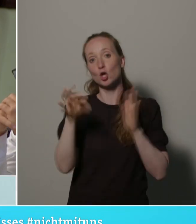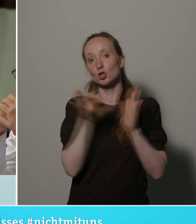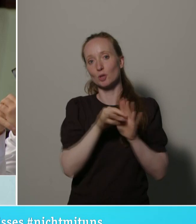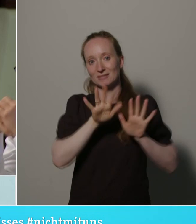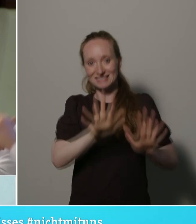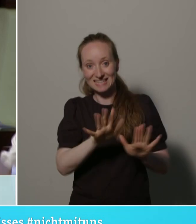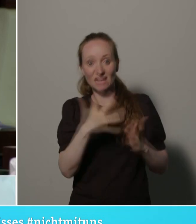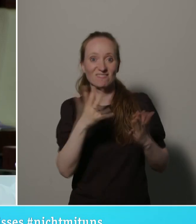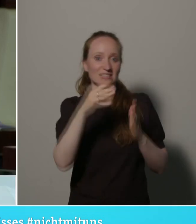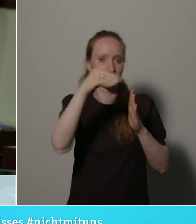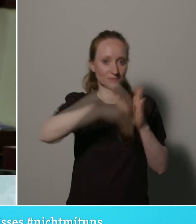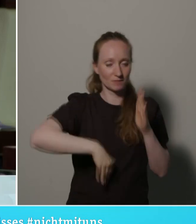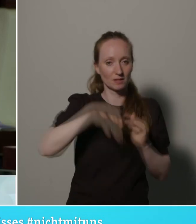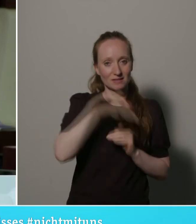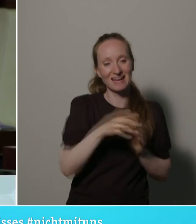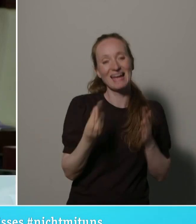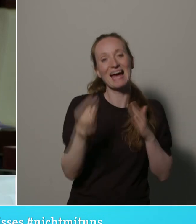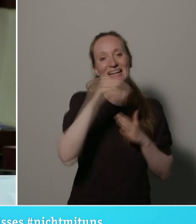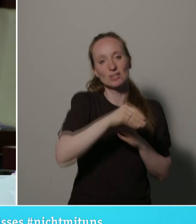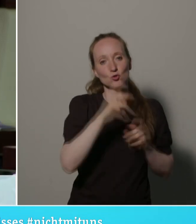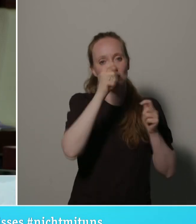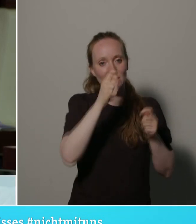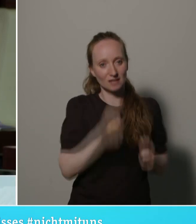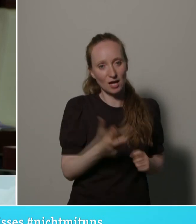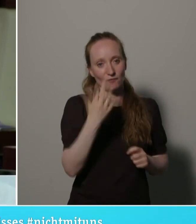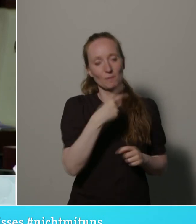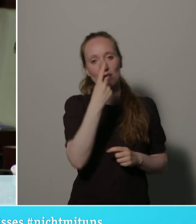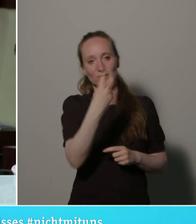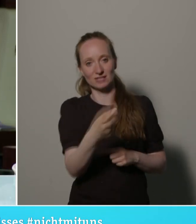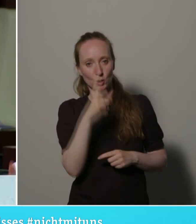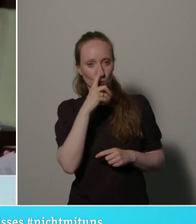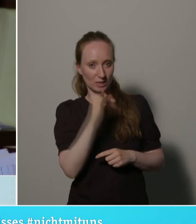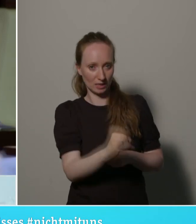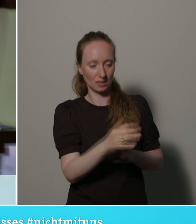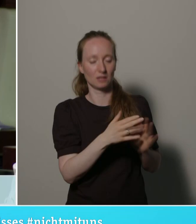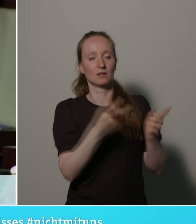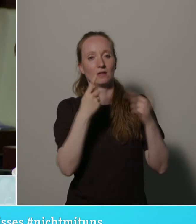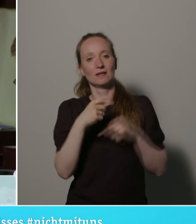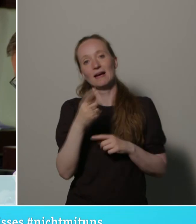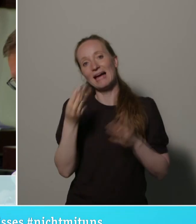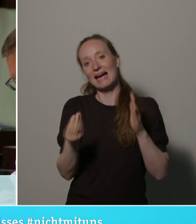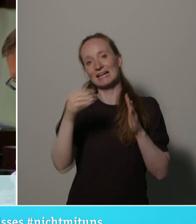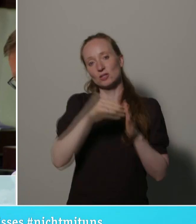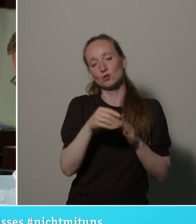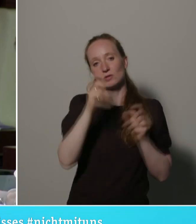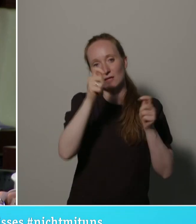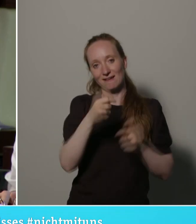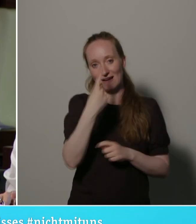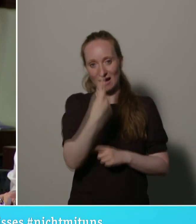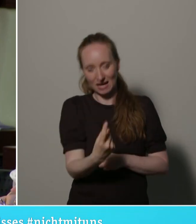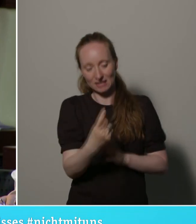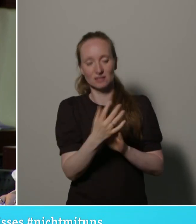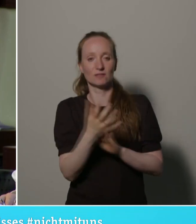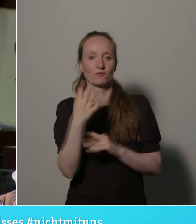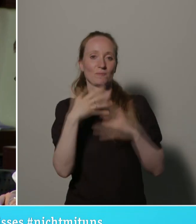Ergänzungsantrag der Fraktionen SPD und Bündnis 90 Die Grünen vom 21. Juni, der Ergänzungsantrag 1 der Fraktion Die Linke vom